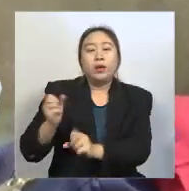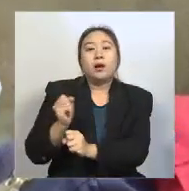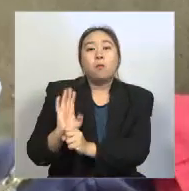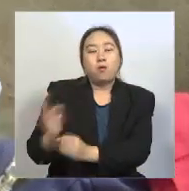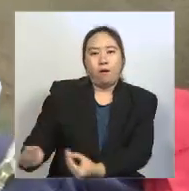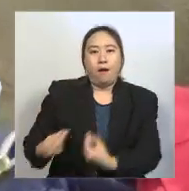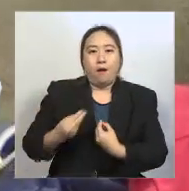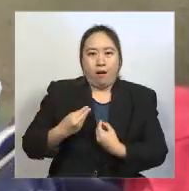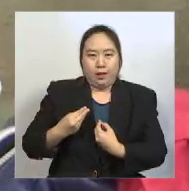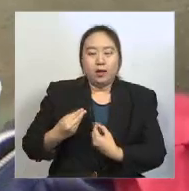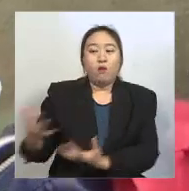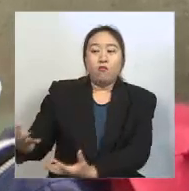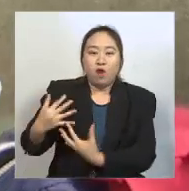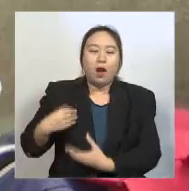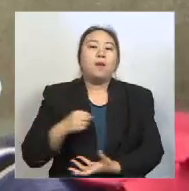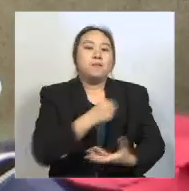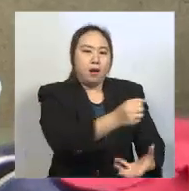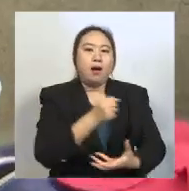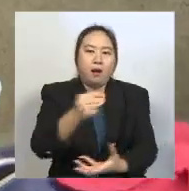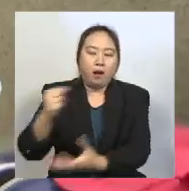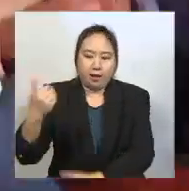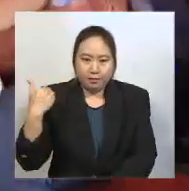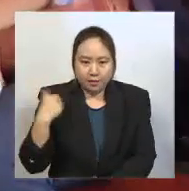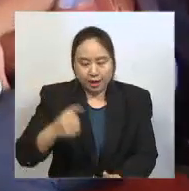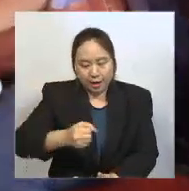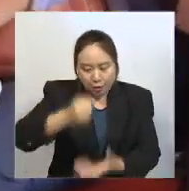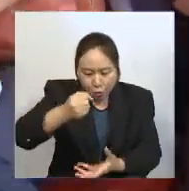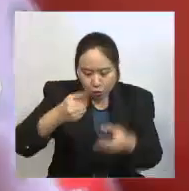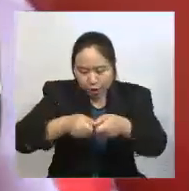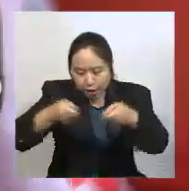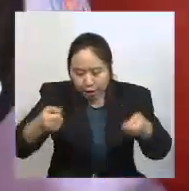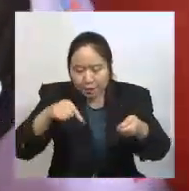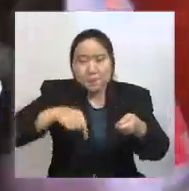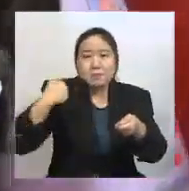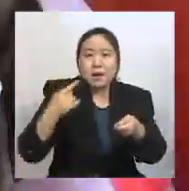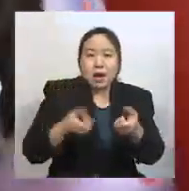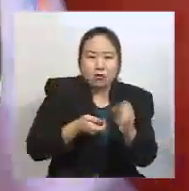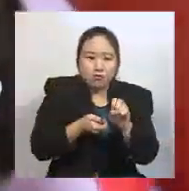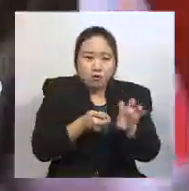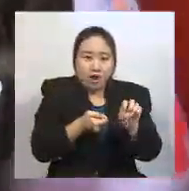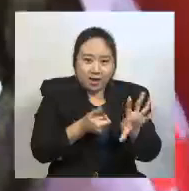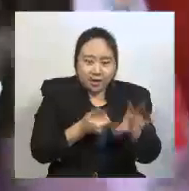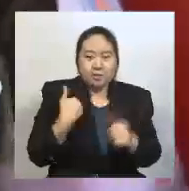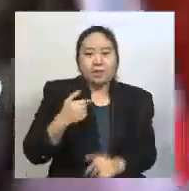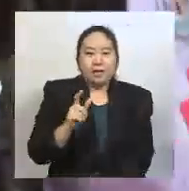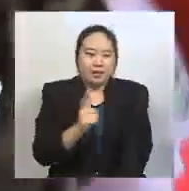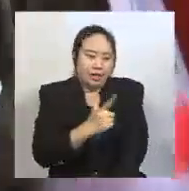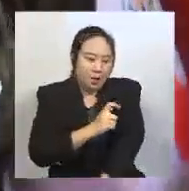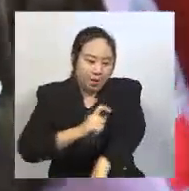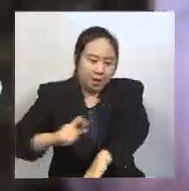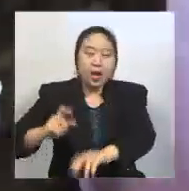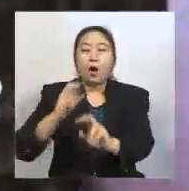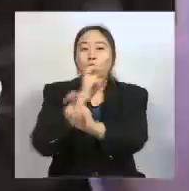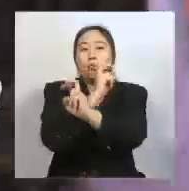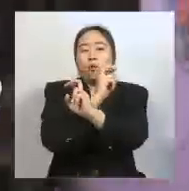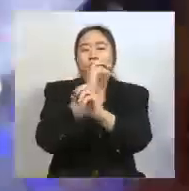างสำนักงานสาธารณสุขอำเภอวารินชำราบนะครับก็ในถุงยางชีพเนี่ยก็จะมีไฟฉายมีสเปรย์ตะไคร้หอมกันยุงนะครับแล้วก็ชุ